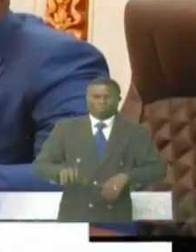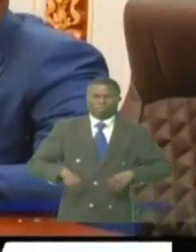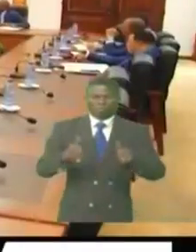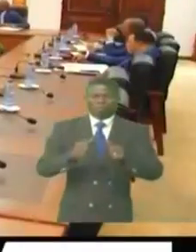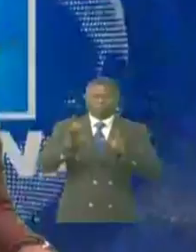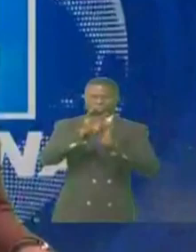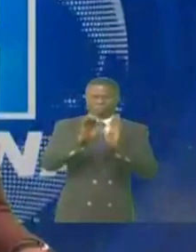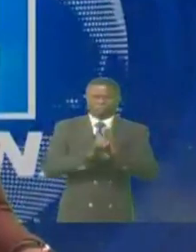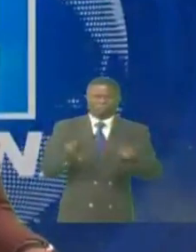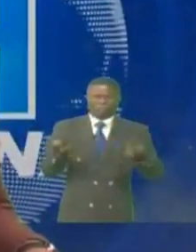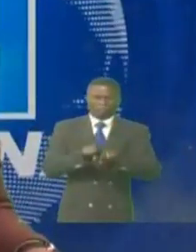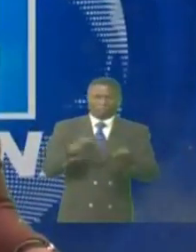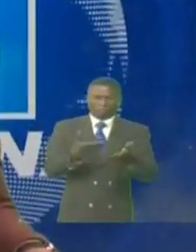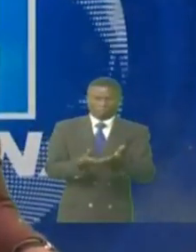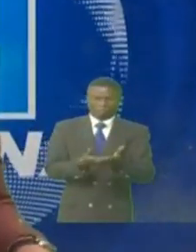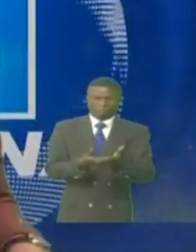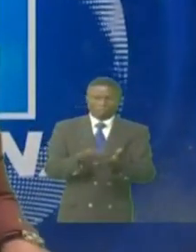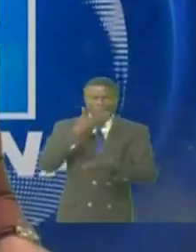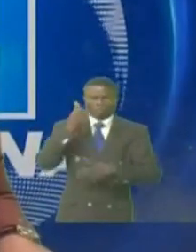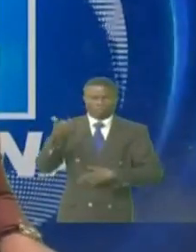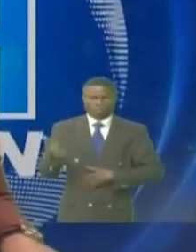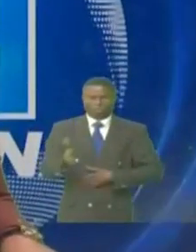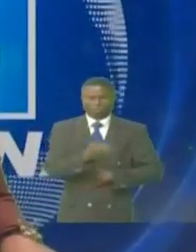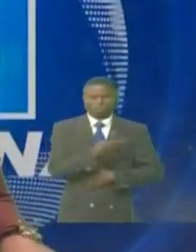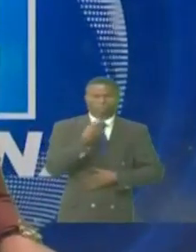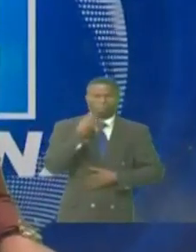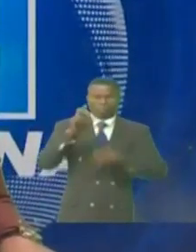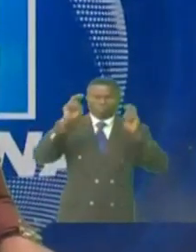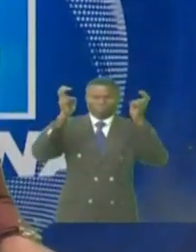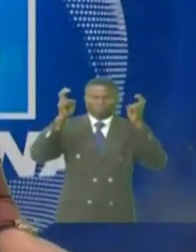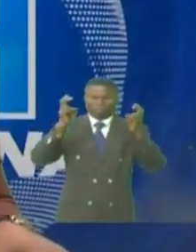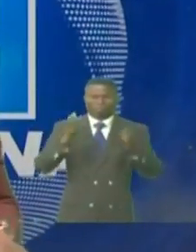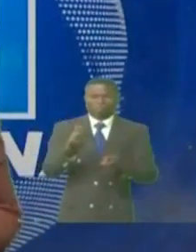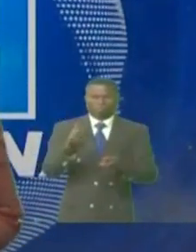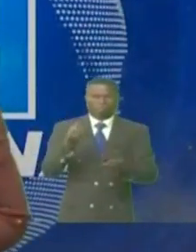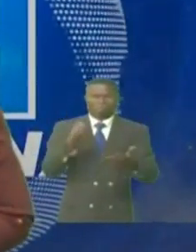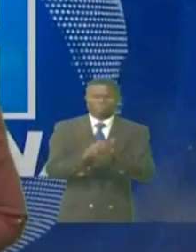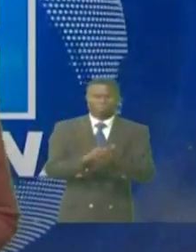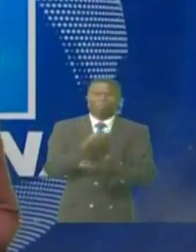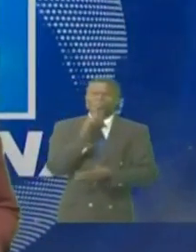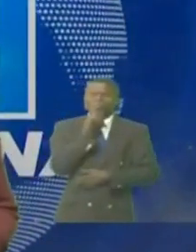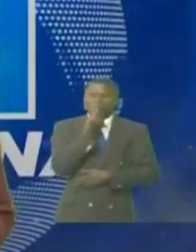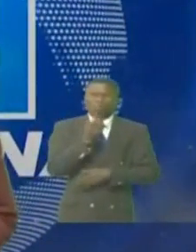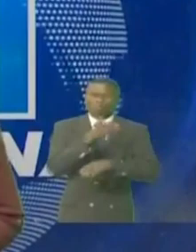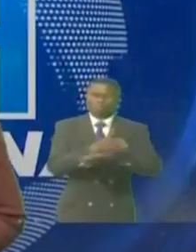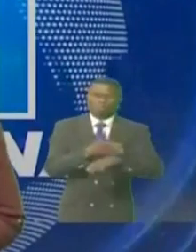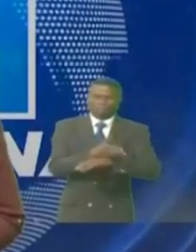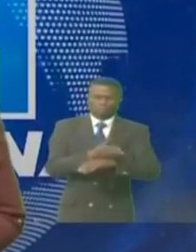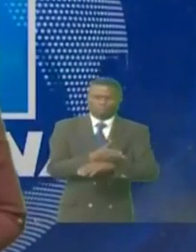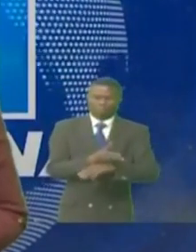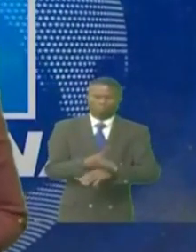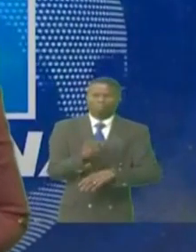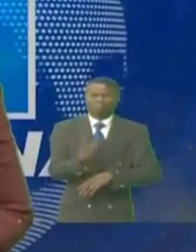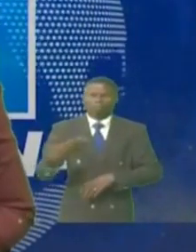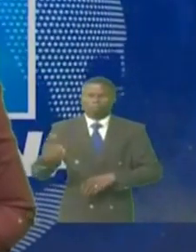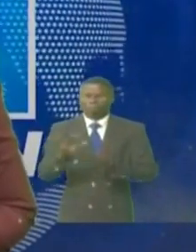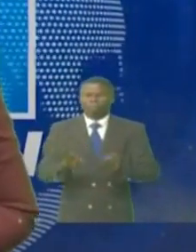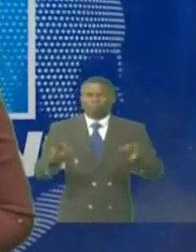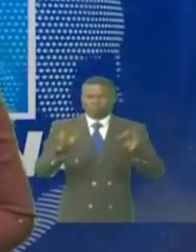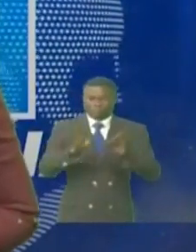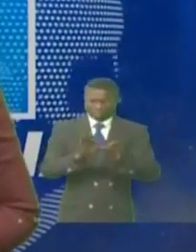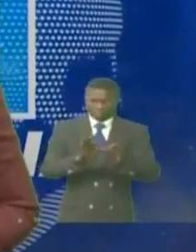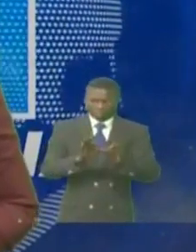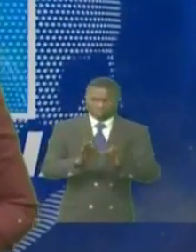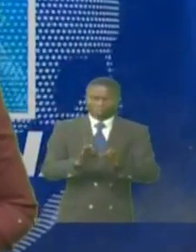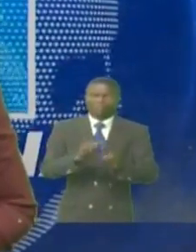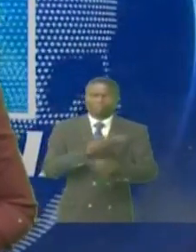les mêmes conditions et les meilleures. Je l'ai dit au sommaire, le prix du pain, du sucre, de la viande, bref, les biens et services passent au